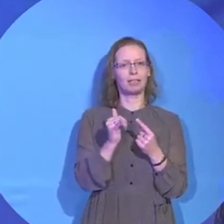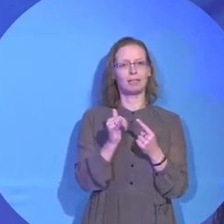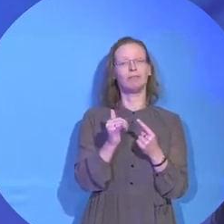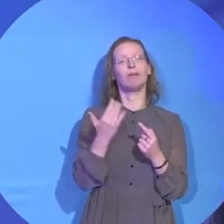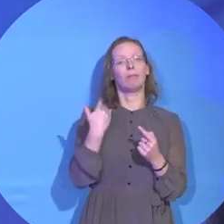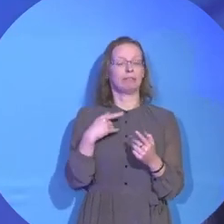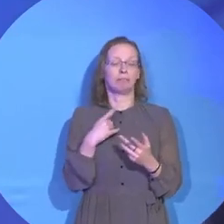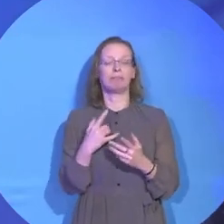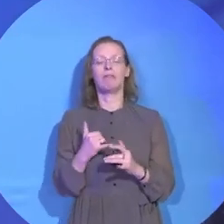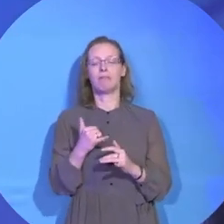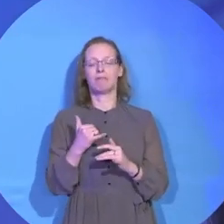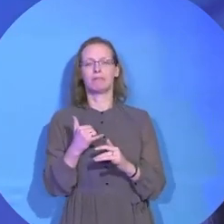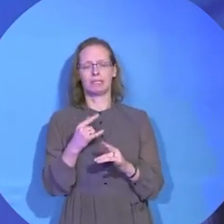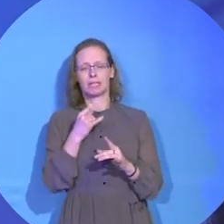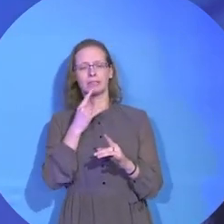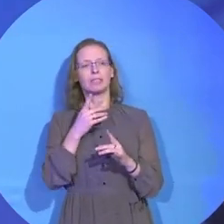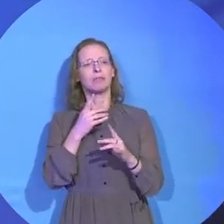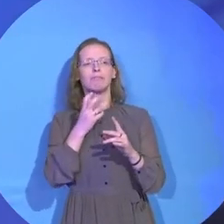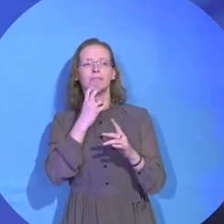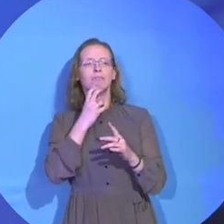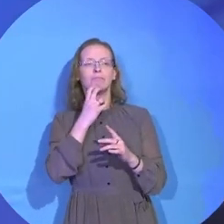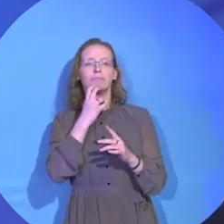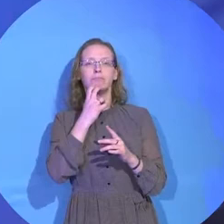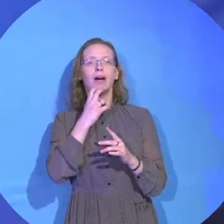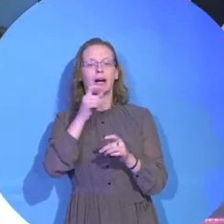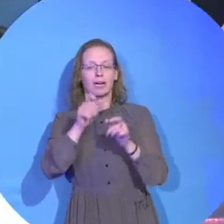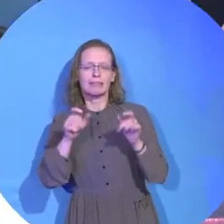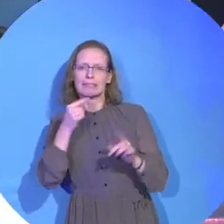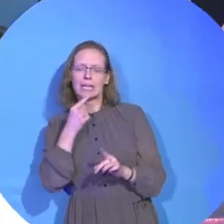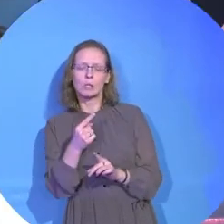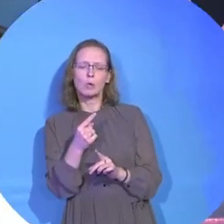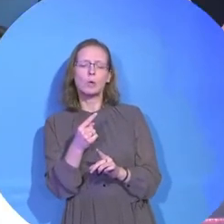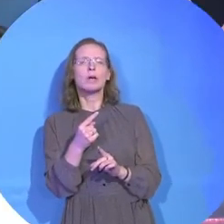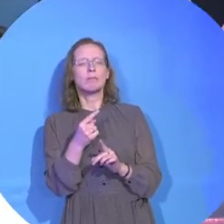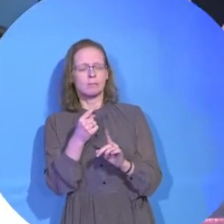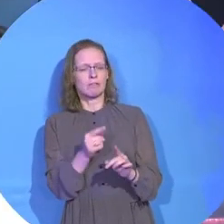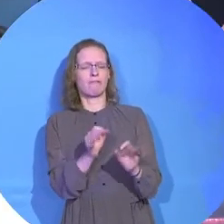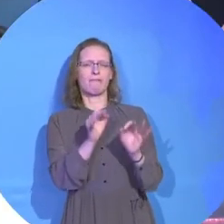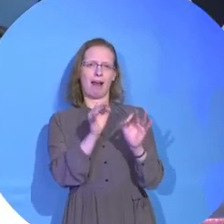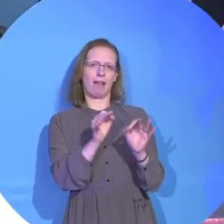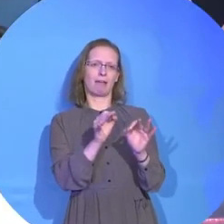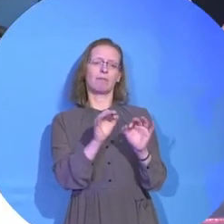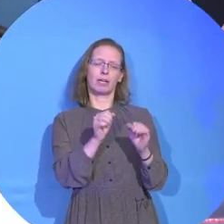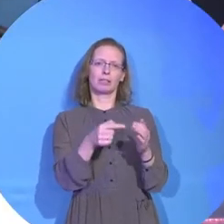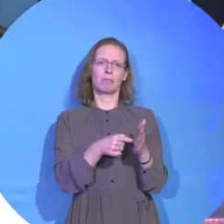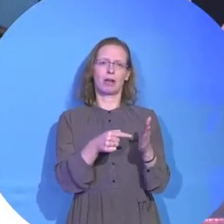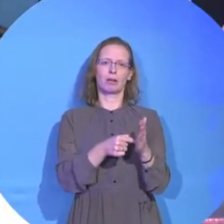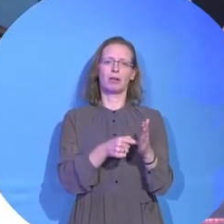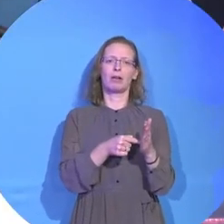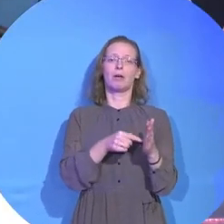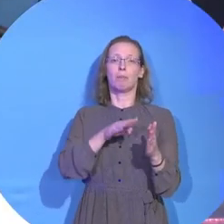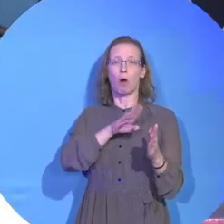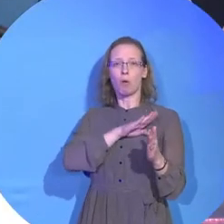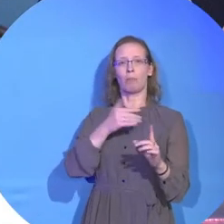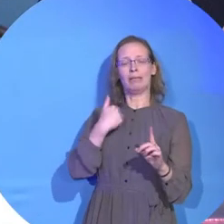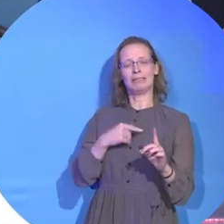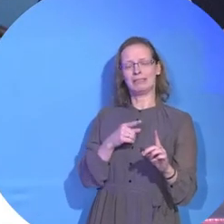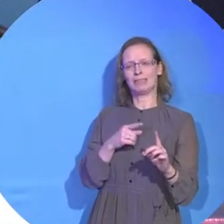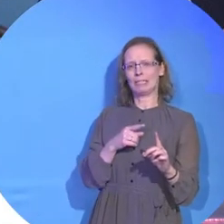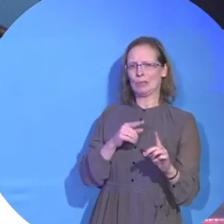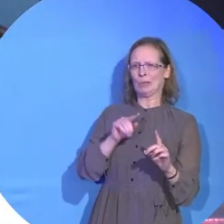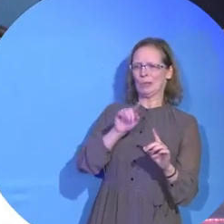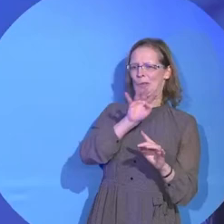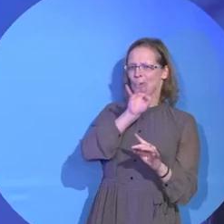zeggen het is veilig en mogelijk ook effectief, en precies zoals Hildering dat uitlegt. Ja. Maar er zijn ook gynaecologen die daar vraagtekens bij